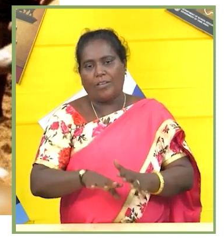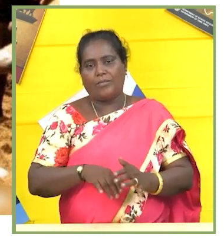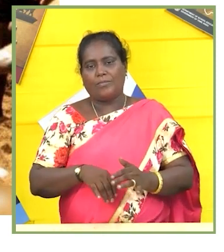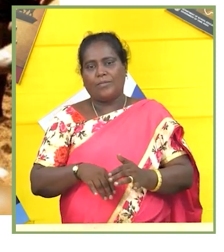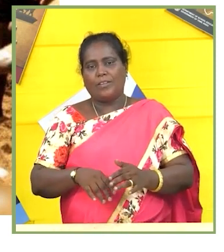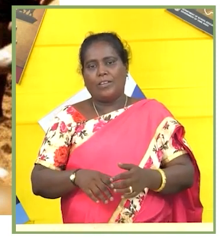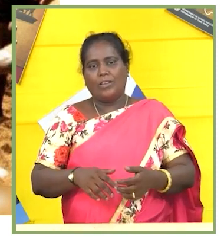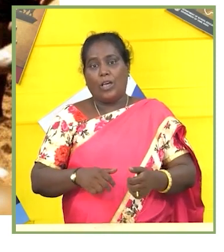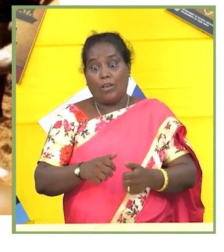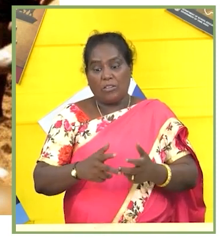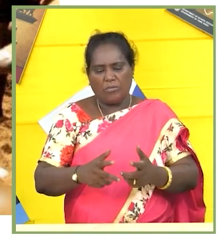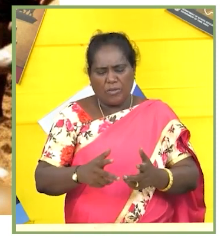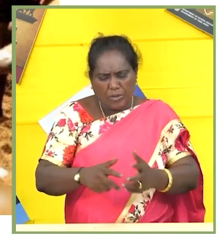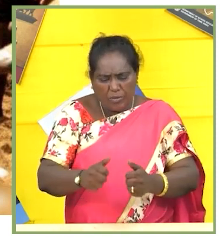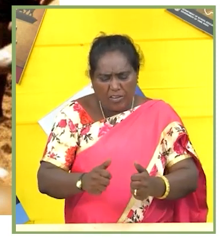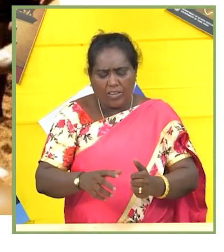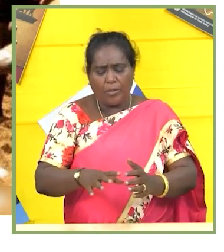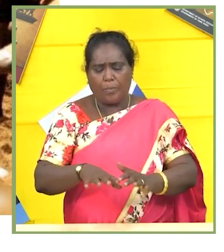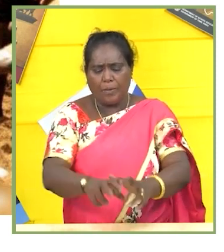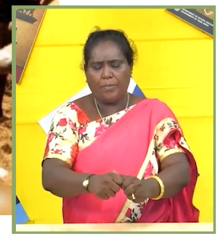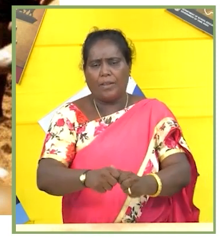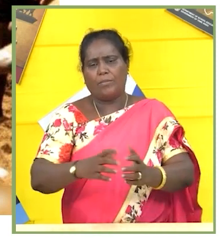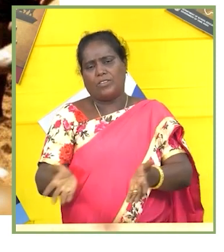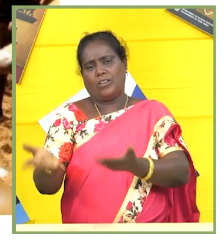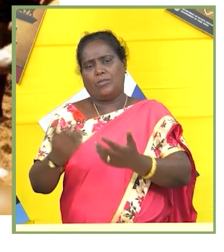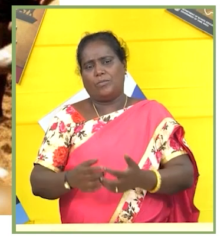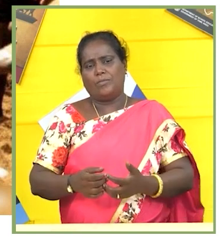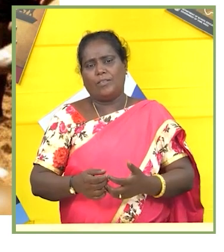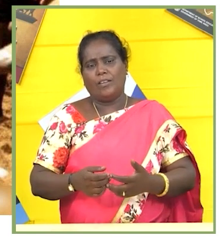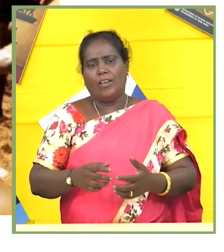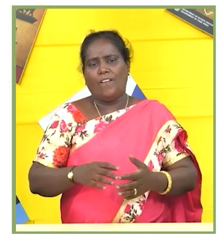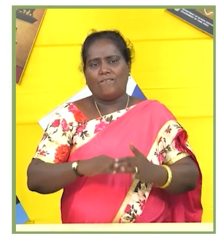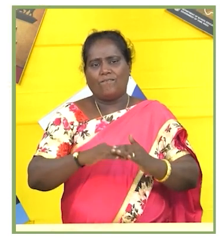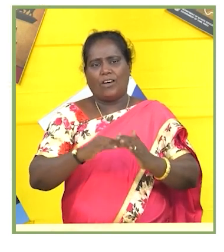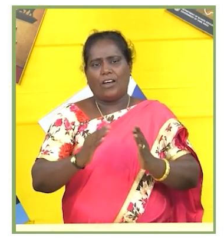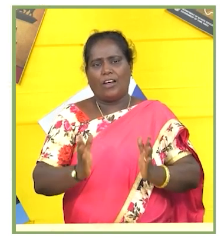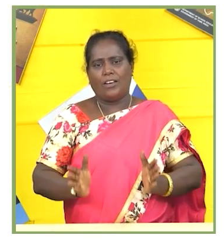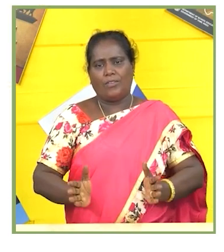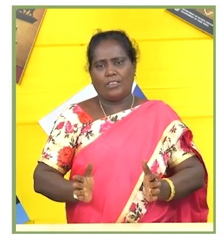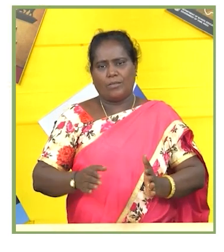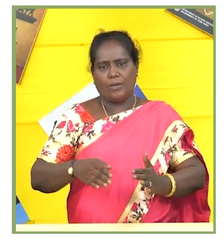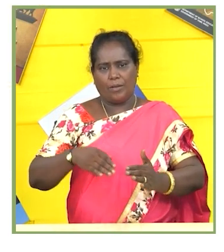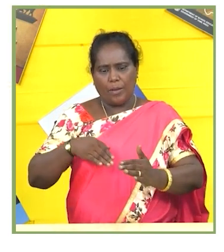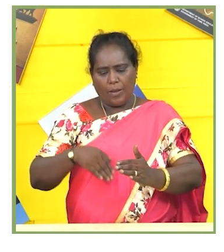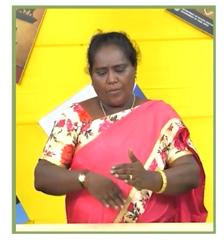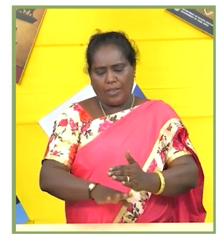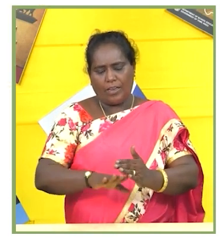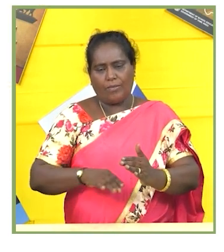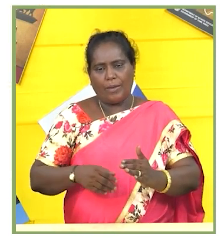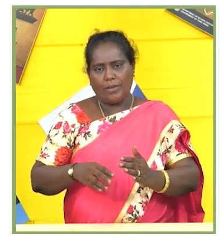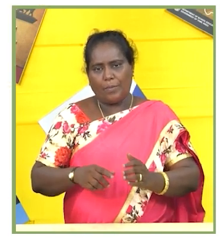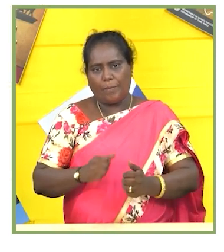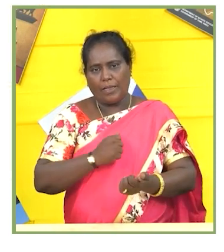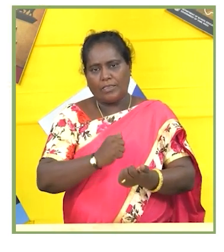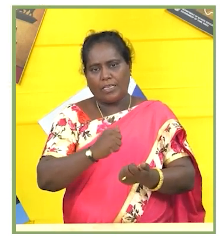வீரர்கள் கும்பலாக இருப்பர். அவர்களை மிரட்டும் காளைகள்தான் பிடிபடாமல் செல்லும். அதனால் அவற்றுக்கு வாடிவாசல்